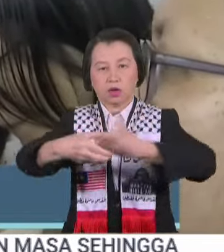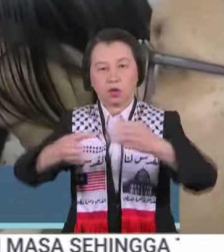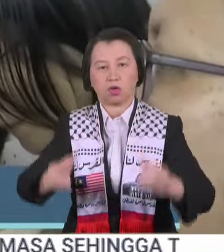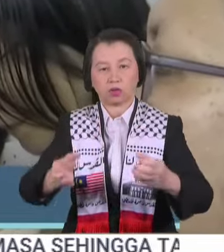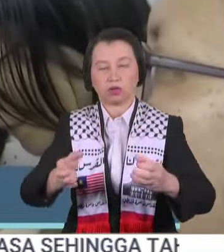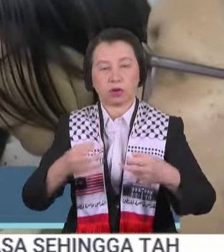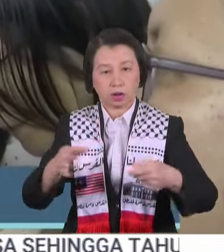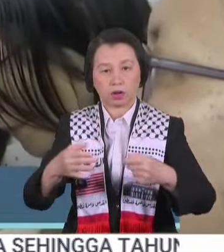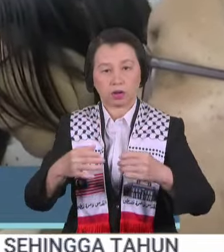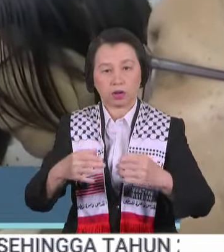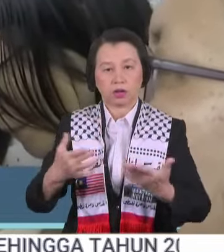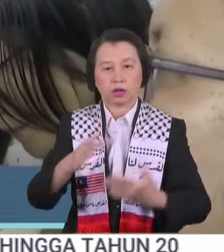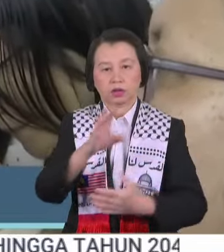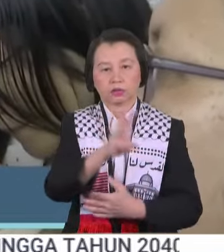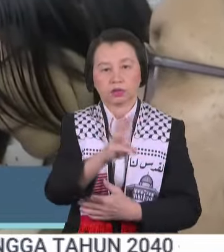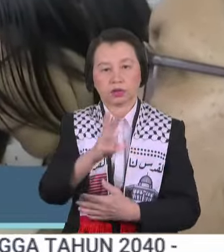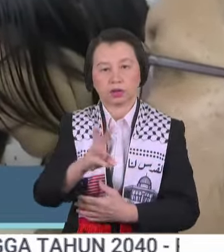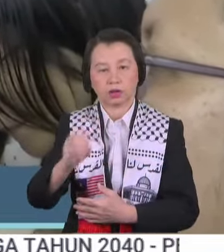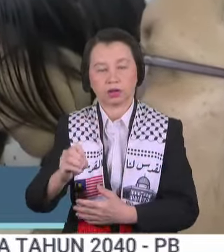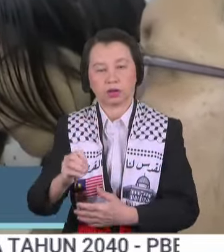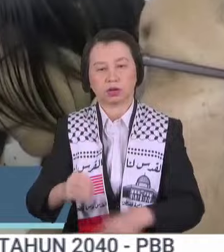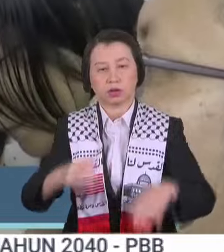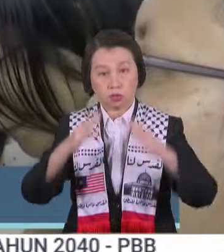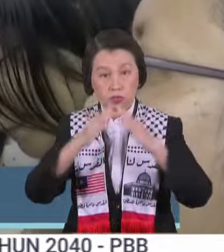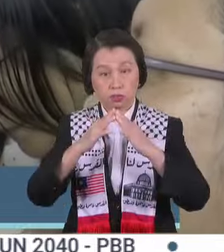condominium, 656 unit.